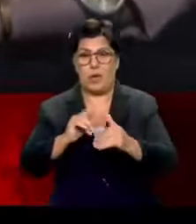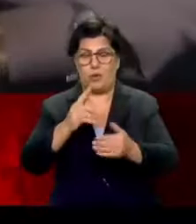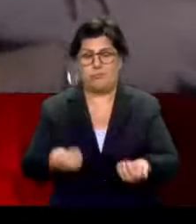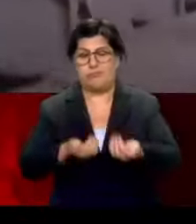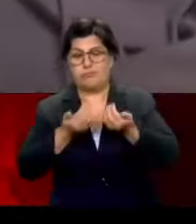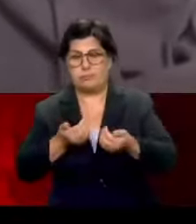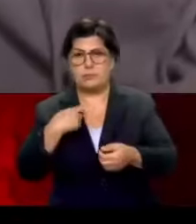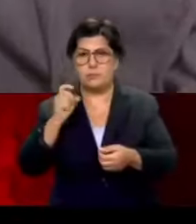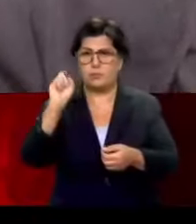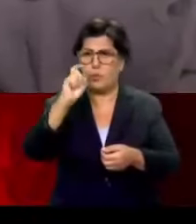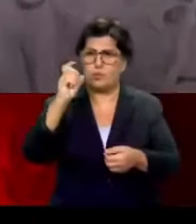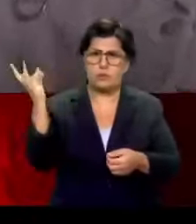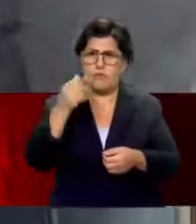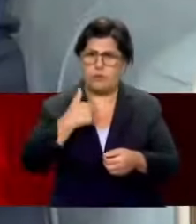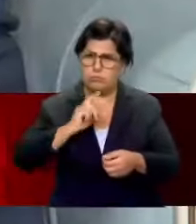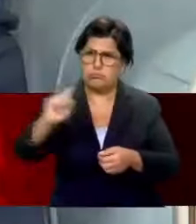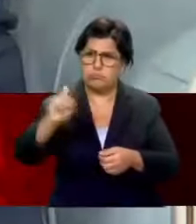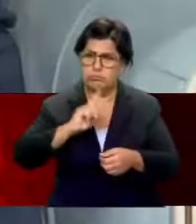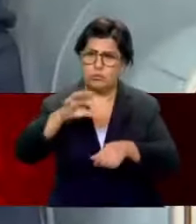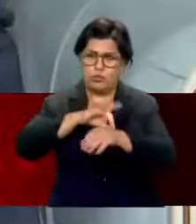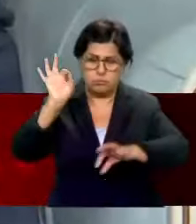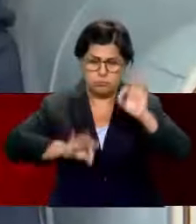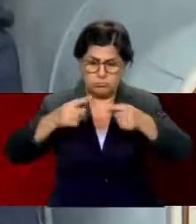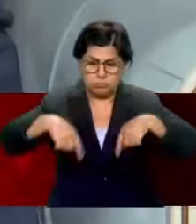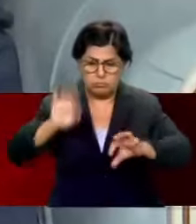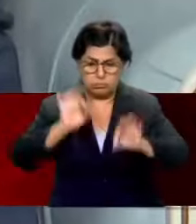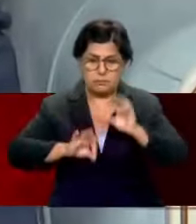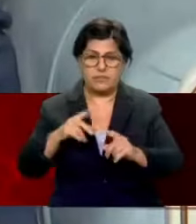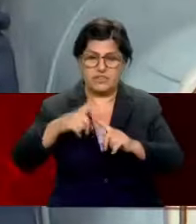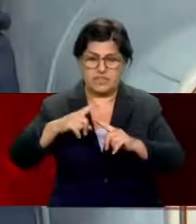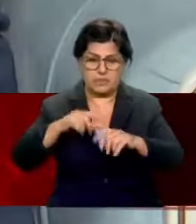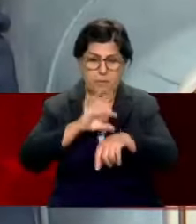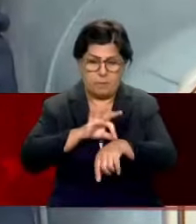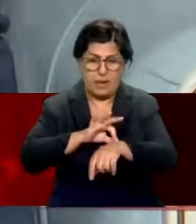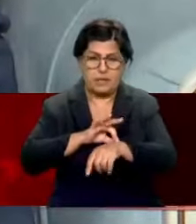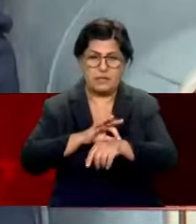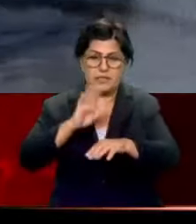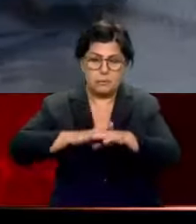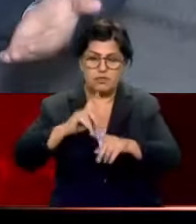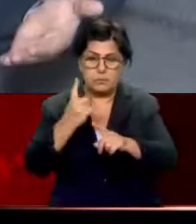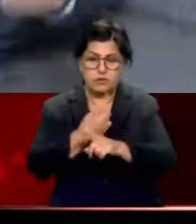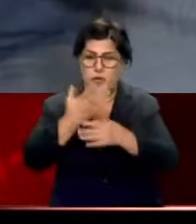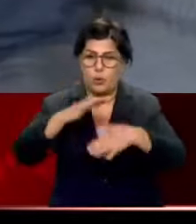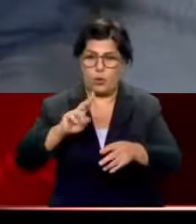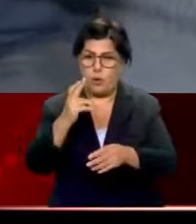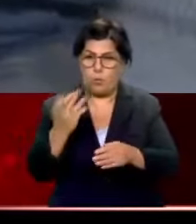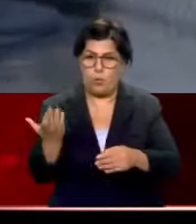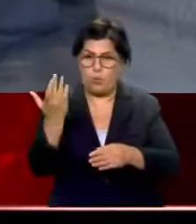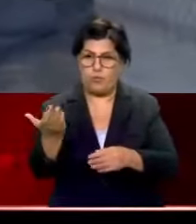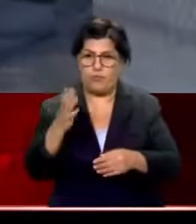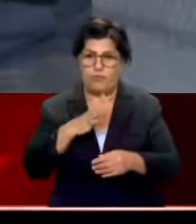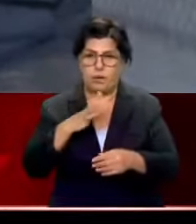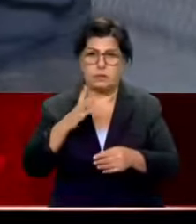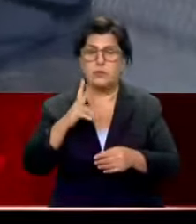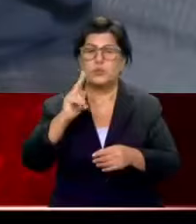9 defa mahkeme sürecinde adli tıpa gittim ve orada da yazıyor zaten tıbben yapılacak hiçbir şey yok Ezel Erdem haftada 3